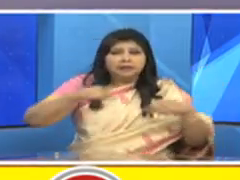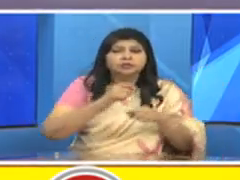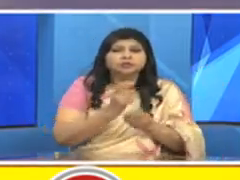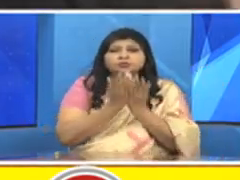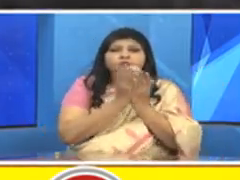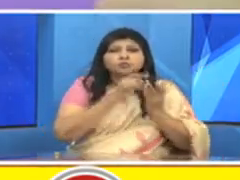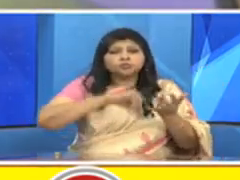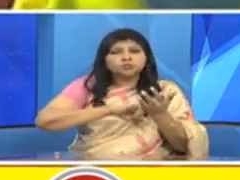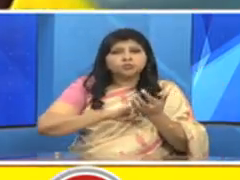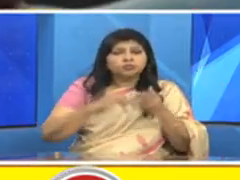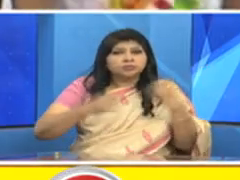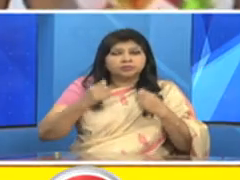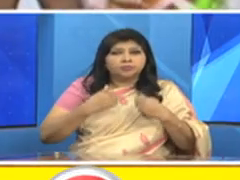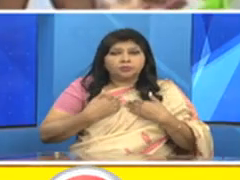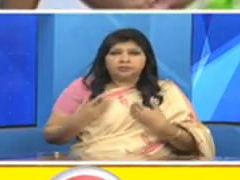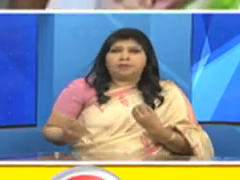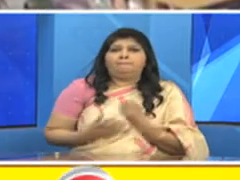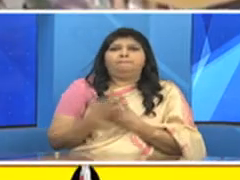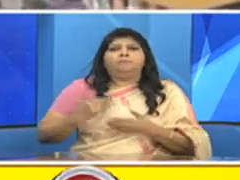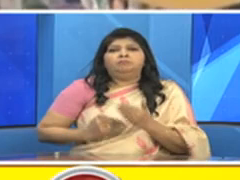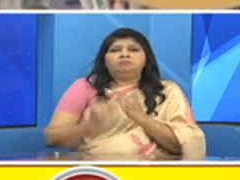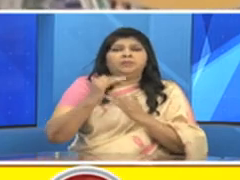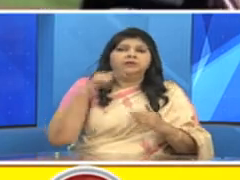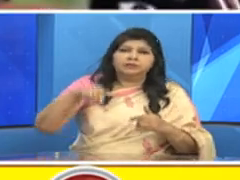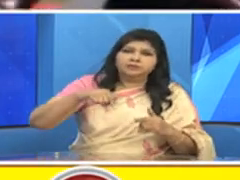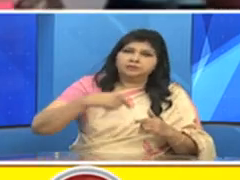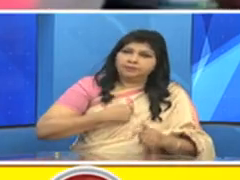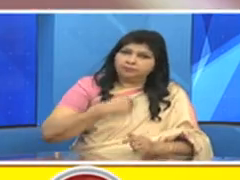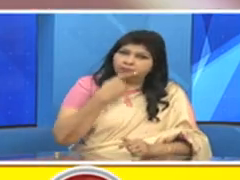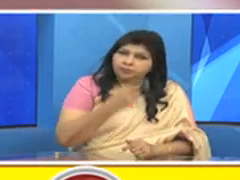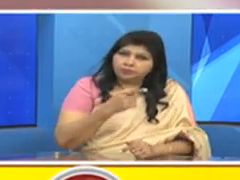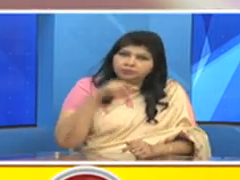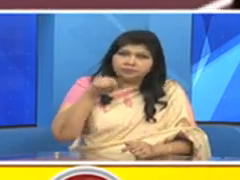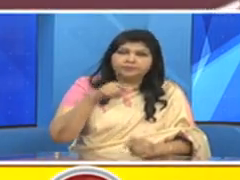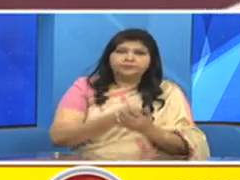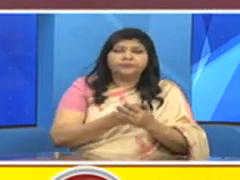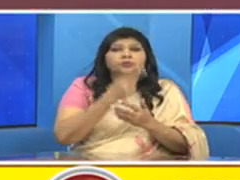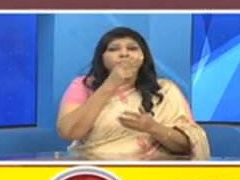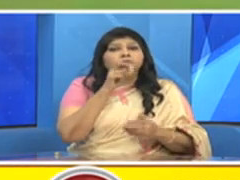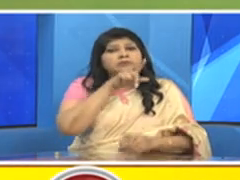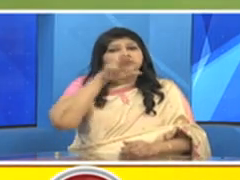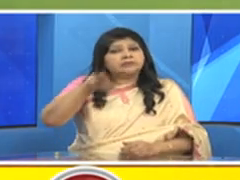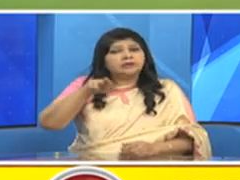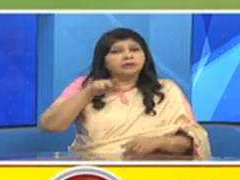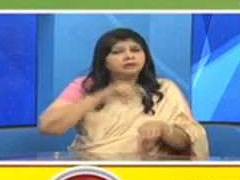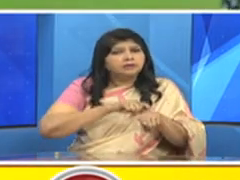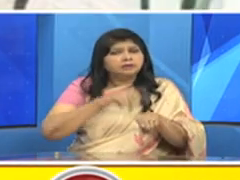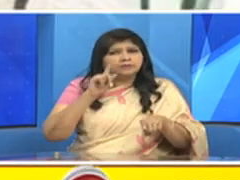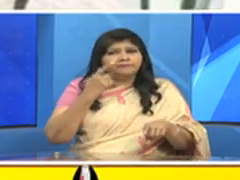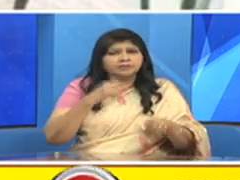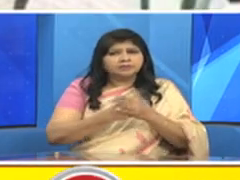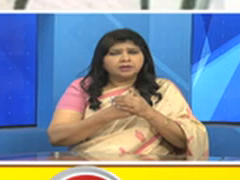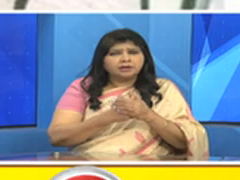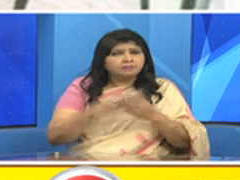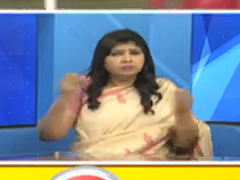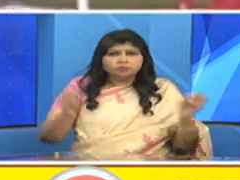स्तर पर बच्चों में स्पोर्ट्स के प्रति झुकाव कितना बढ़ रहा है। मैं आपको बताना चाहता हूँ कि 2018 में जब खेलो इंडिया गेम्स की